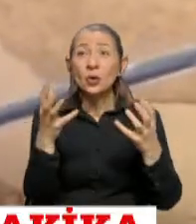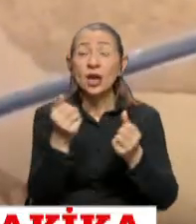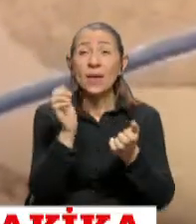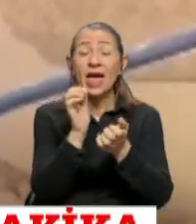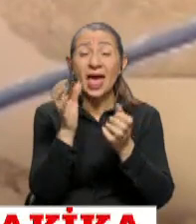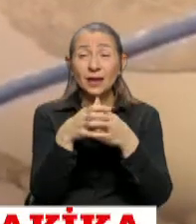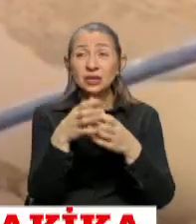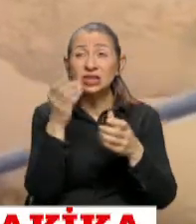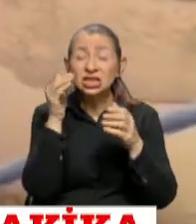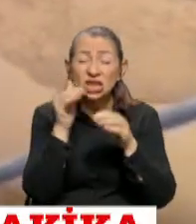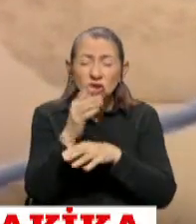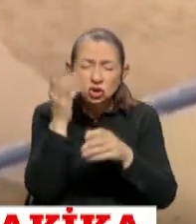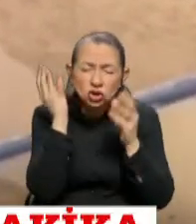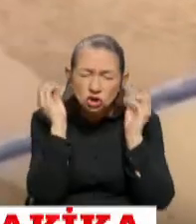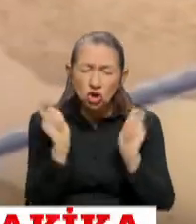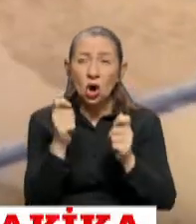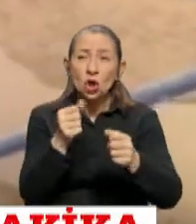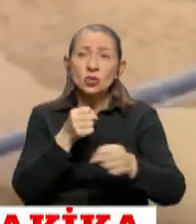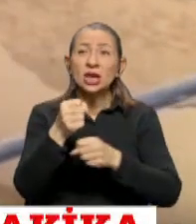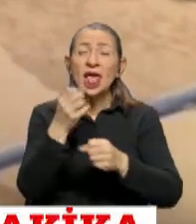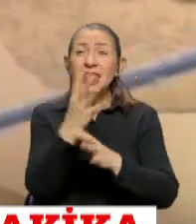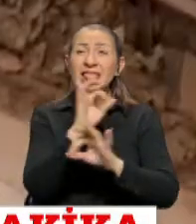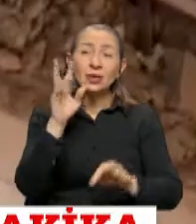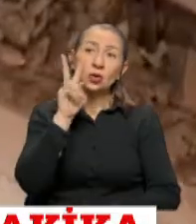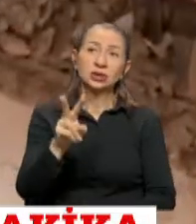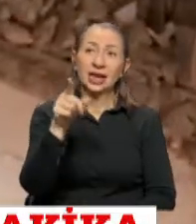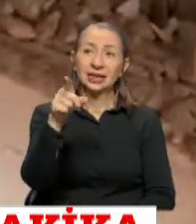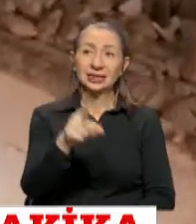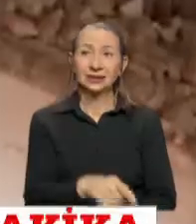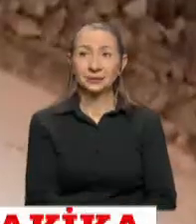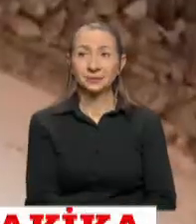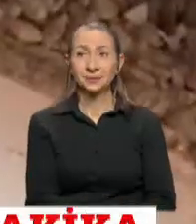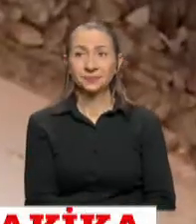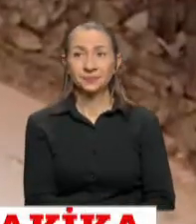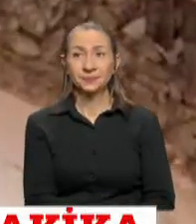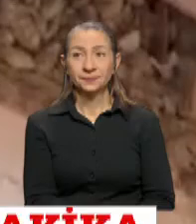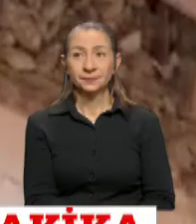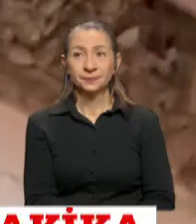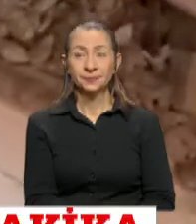ekibinin yaşadığı zorlu mücadelenin en net göstergesiydi.